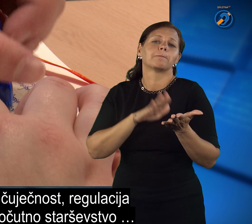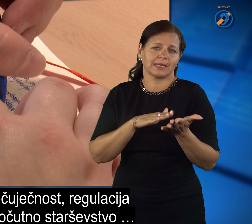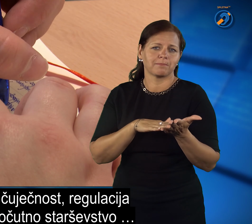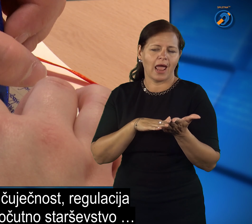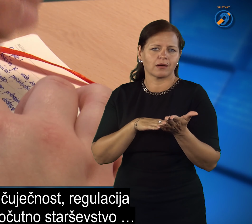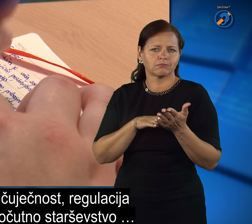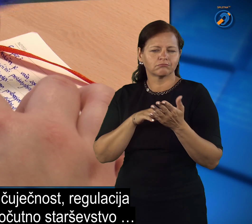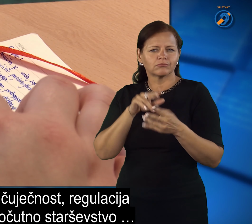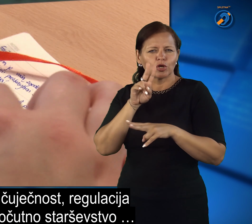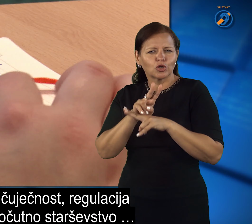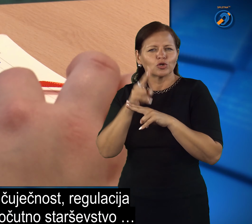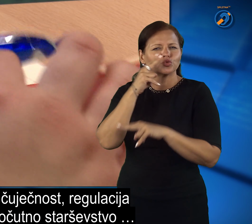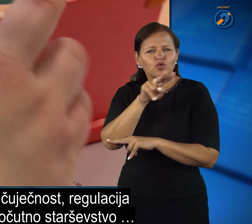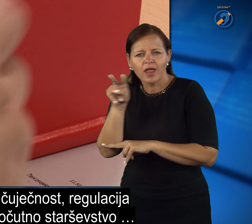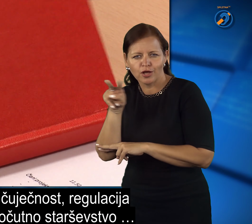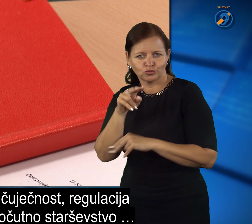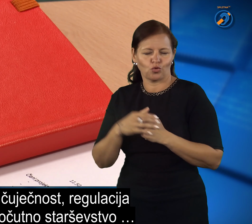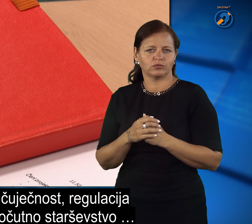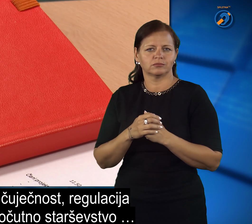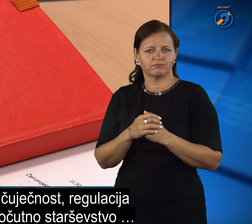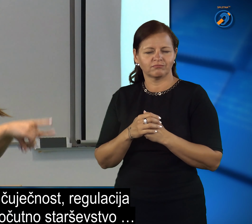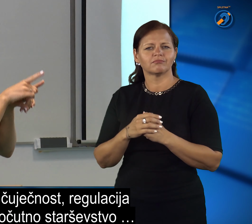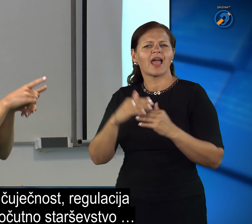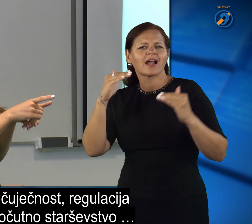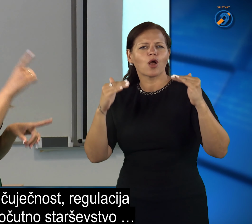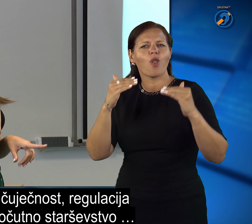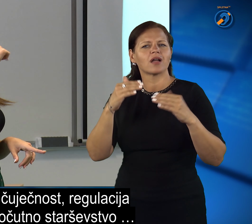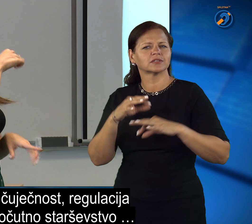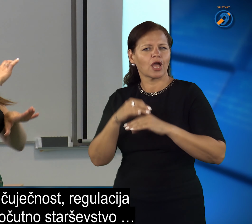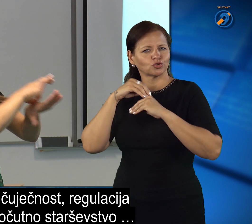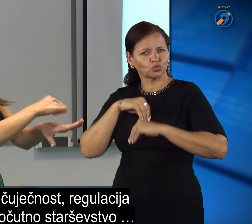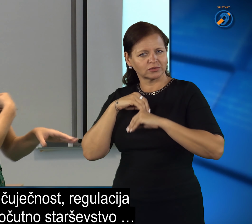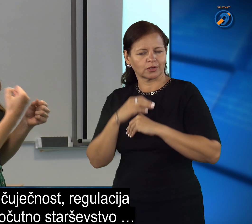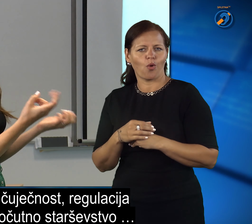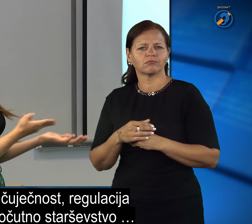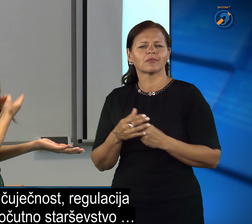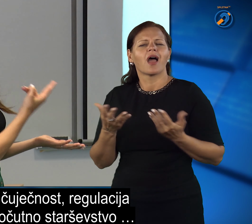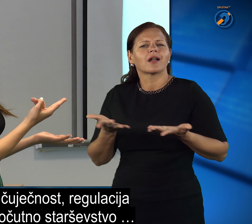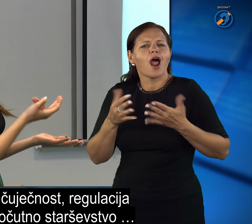Na primer, čuječnost, regulacija čustev, rahločutno starševstvo.